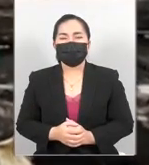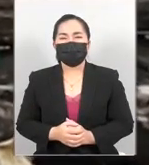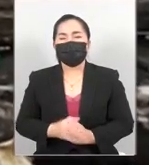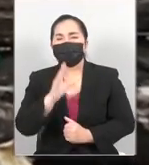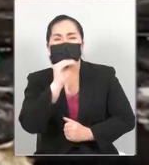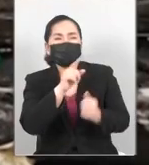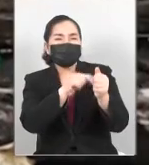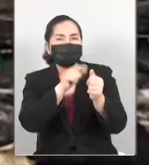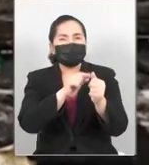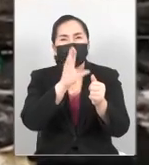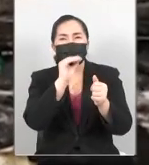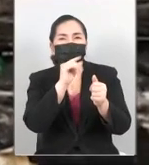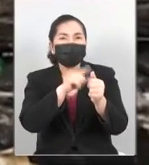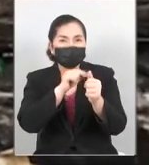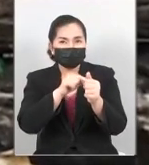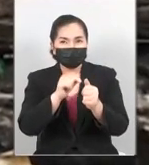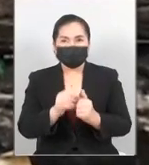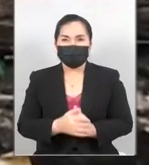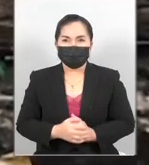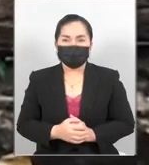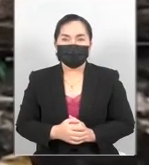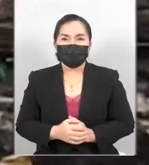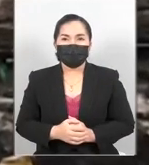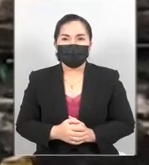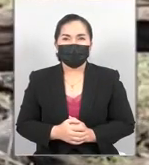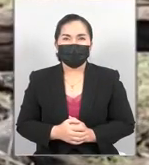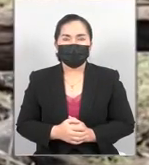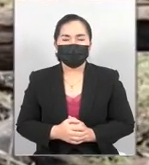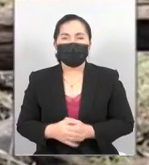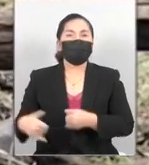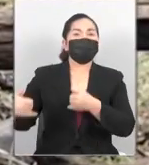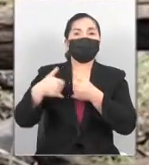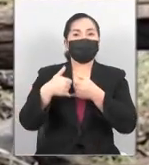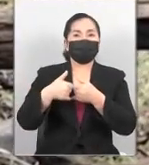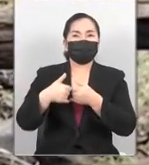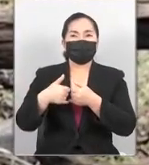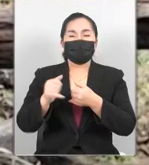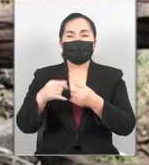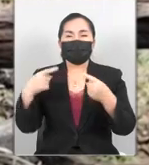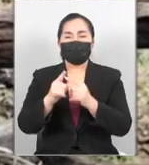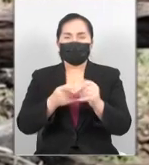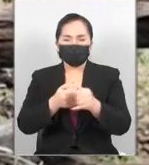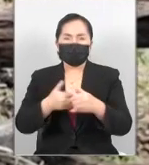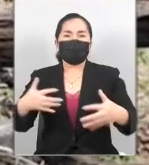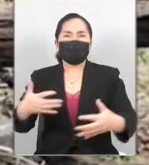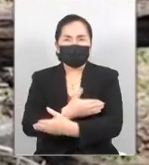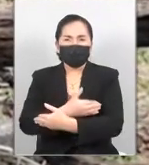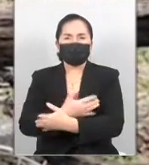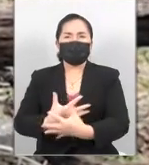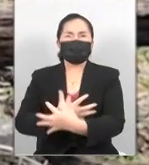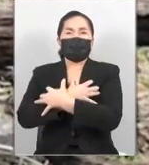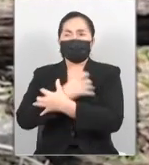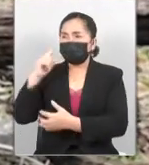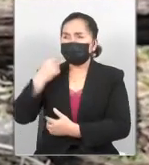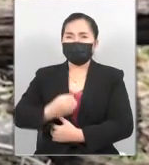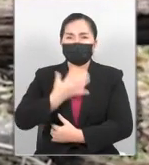ำพูดก่อนพูดจาชีกรลามกอ่ะแล้วจากนั้นก็จู่โจมเธอด้วยการเข้าสวมกอดด้านหลังอ่ะแล้วจับนมอ่ะเธอตกใจมาก